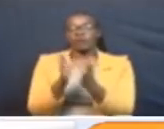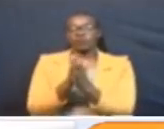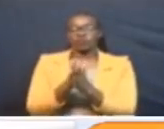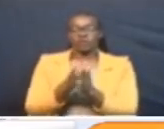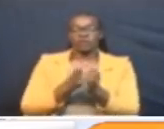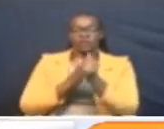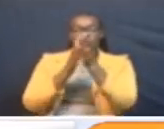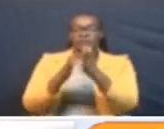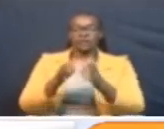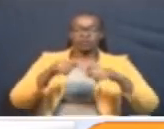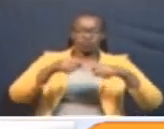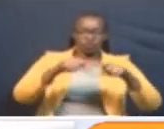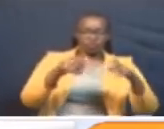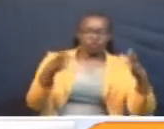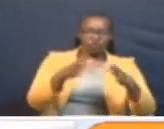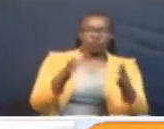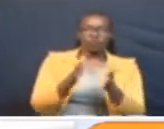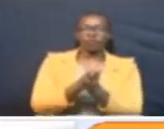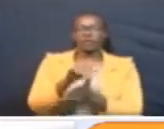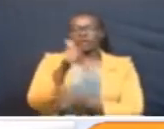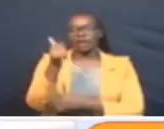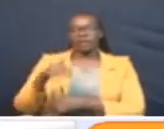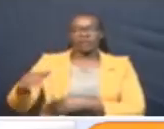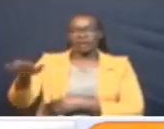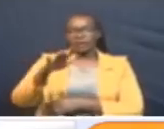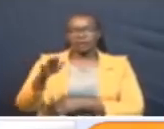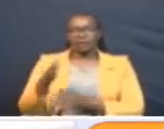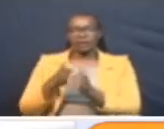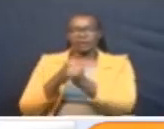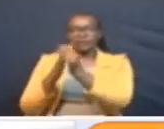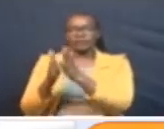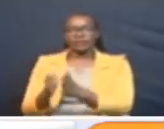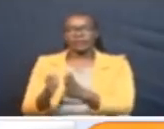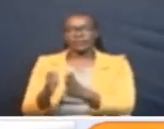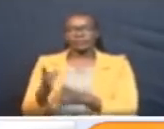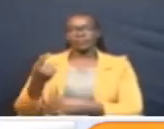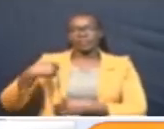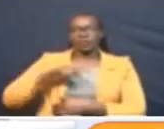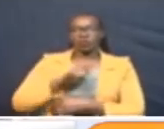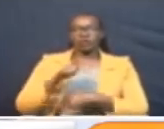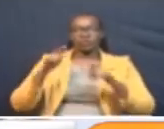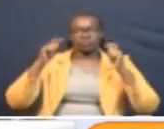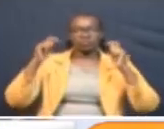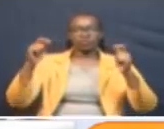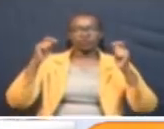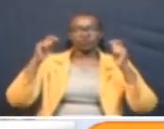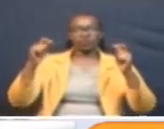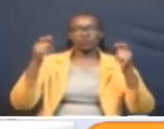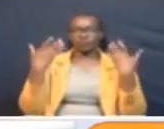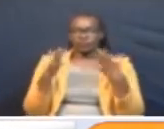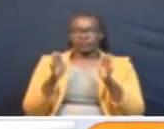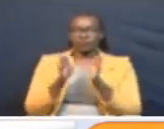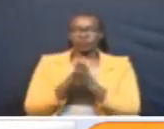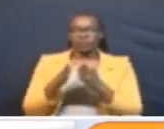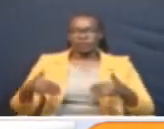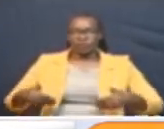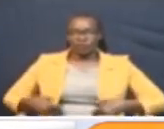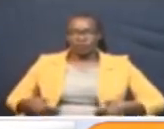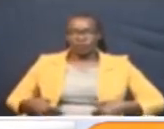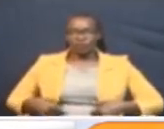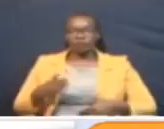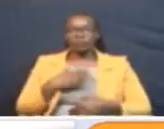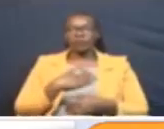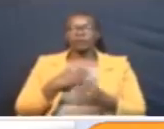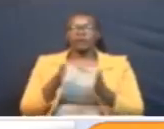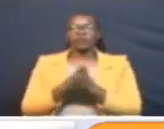wa bodaboda na wenyeji wa Binyenga. Tumetoka hapa tukafanya maandamano na vijana wetu na wakaazi wa